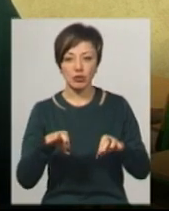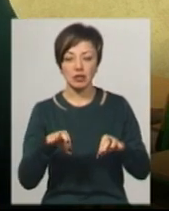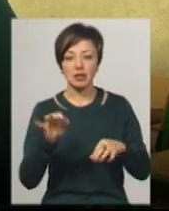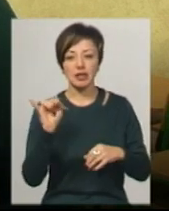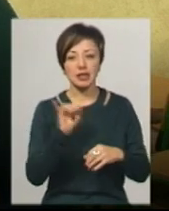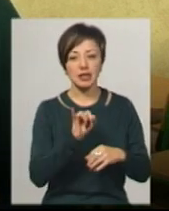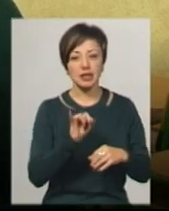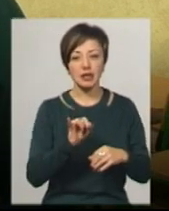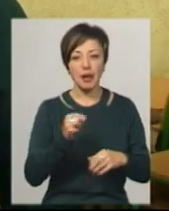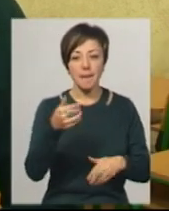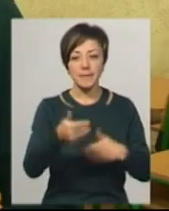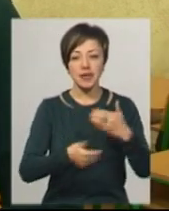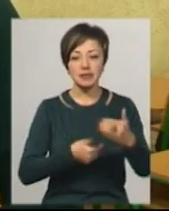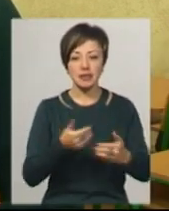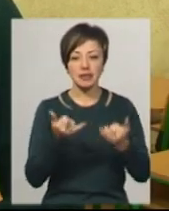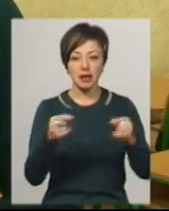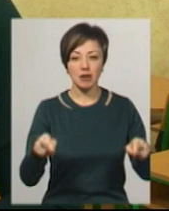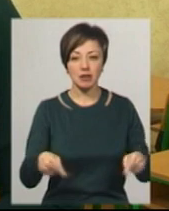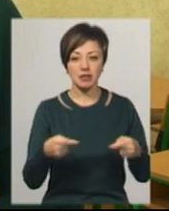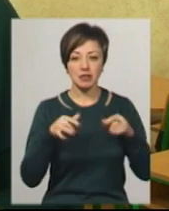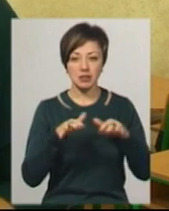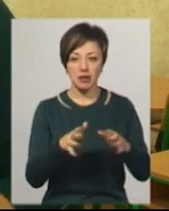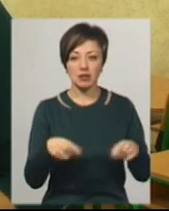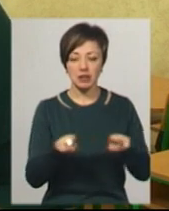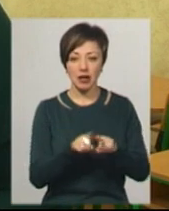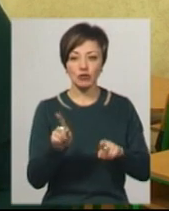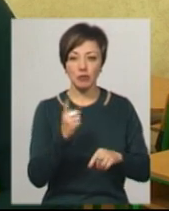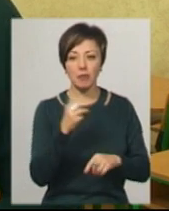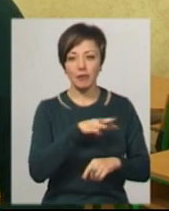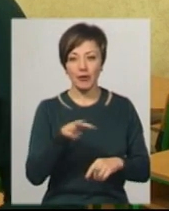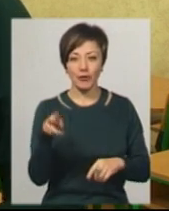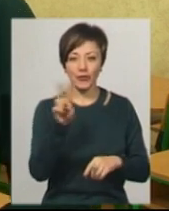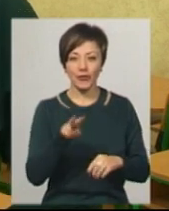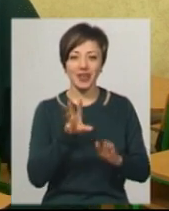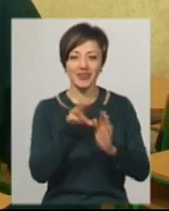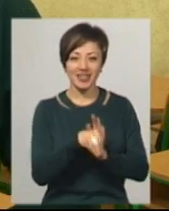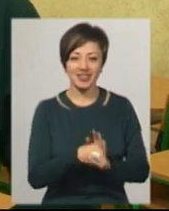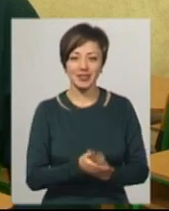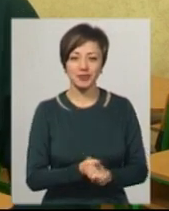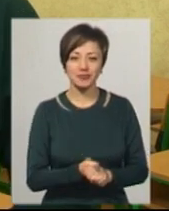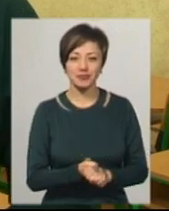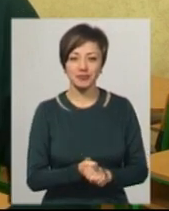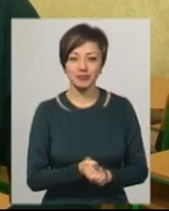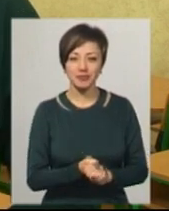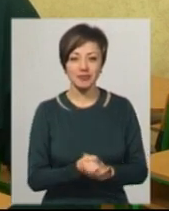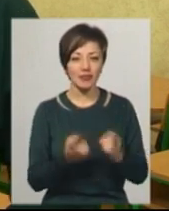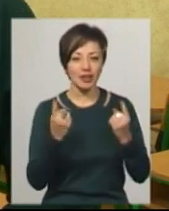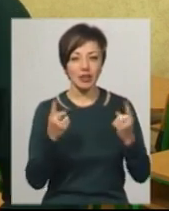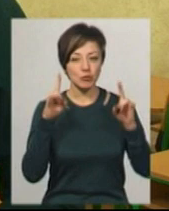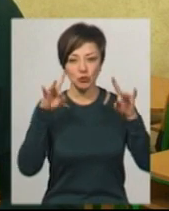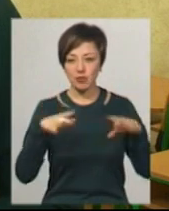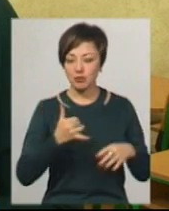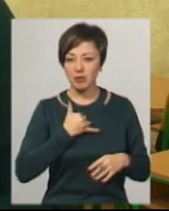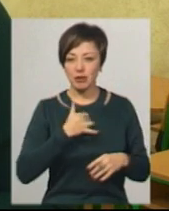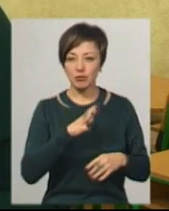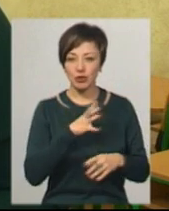і басейн для реабілітаційних заходів, так, щоб в мільйон доларів вкластися. І великим сюрпризом для мене